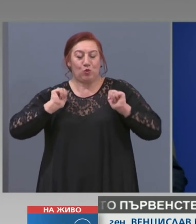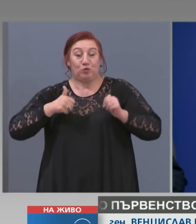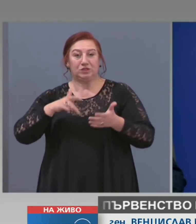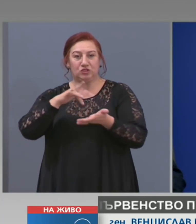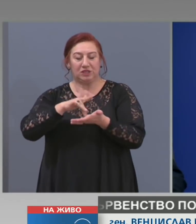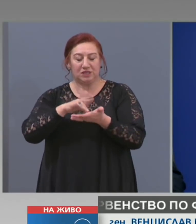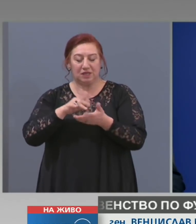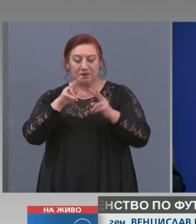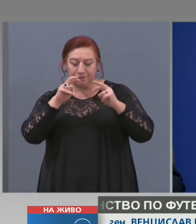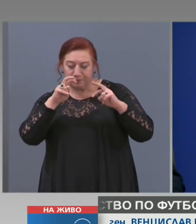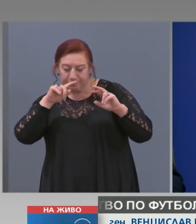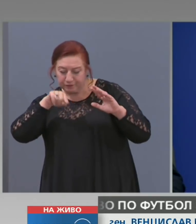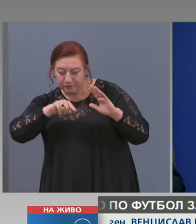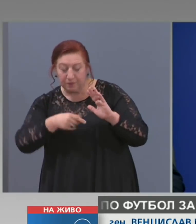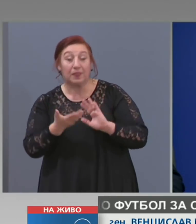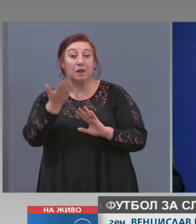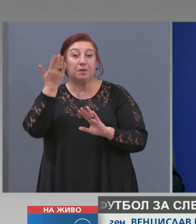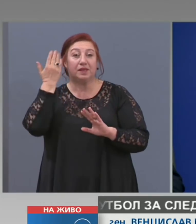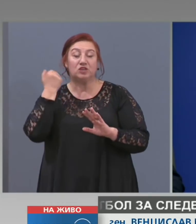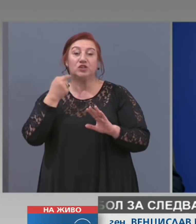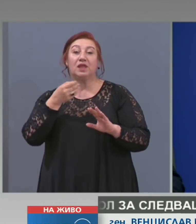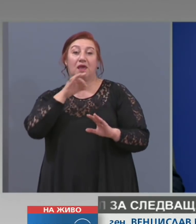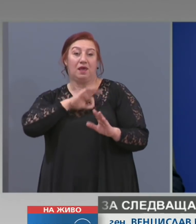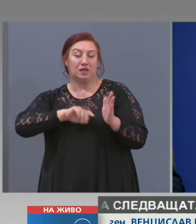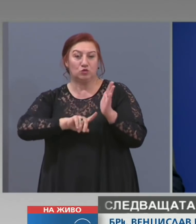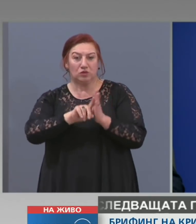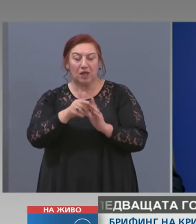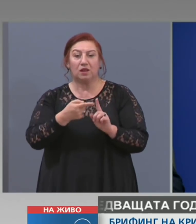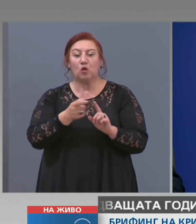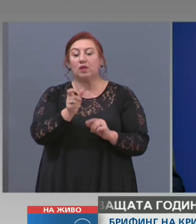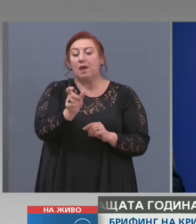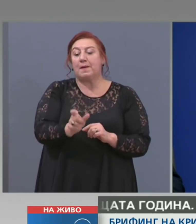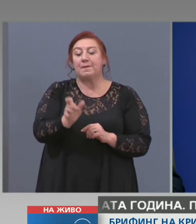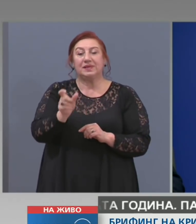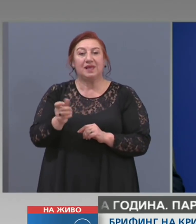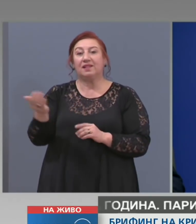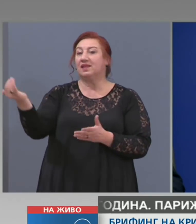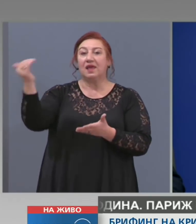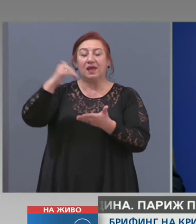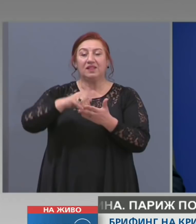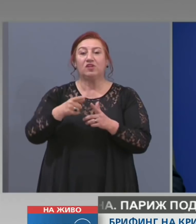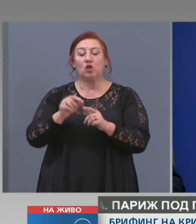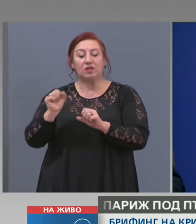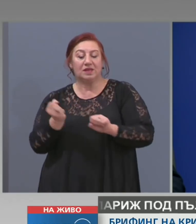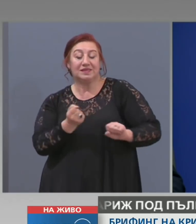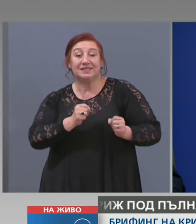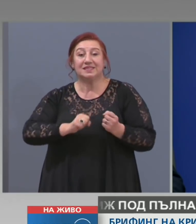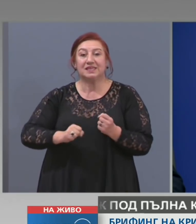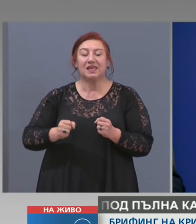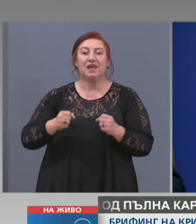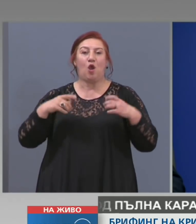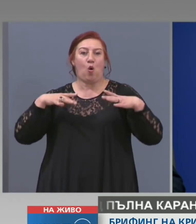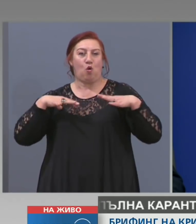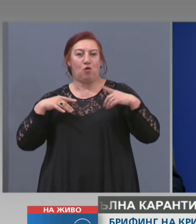Анализирайки предишните резултати от пациенти, идващи от ски курорти в